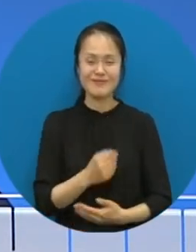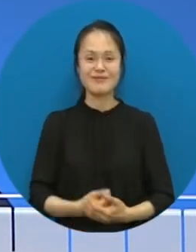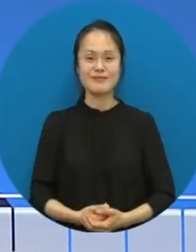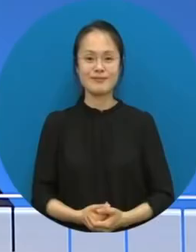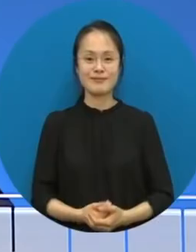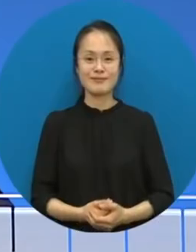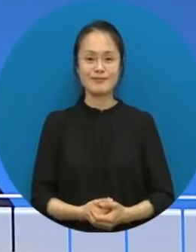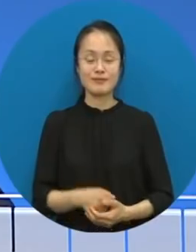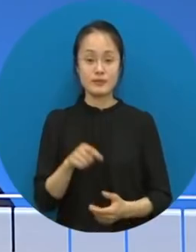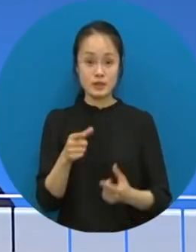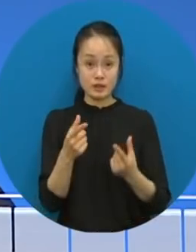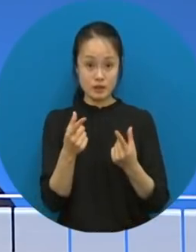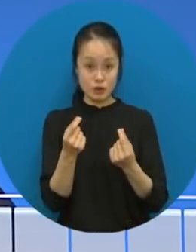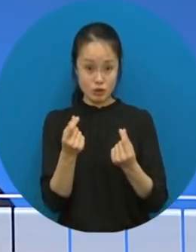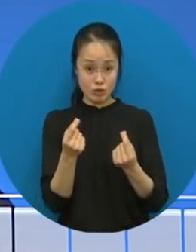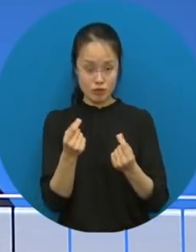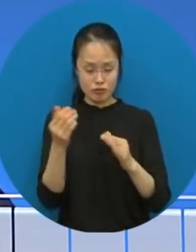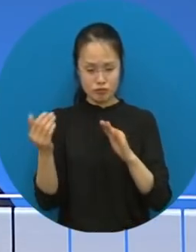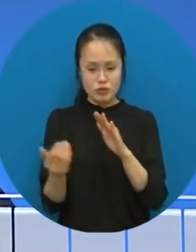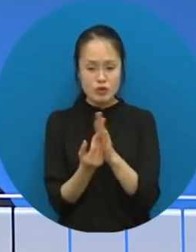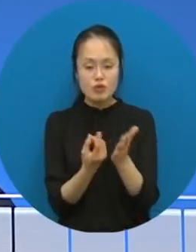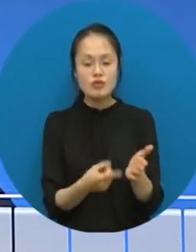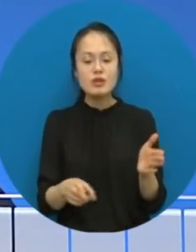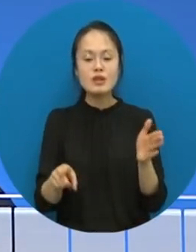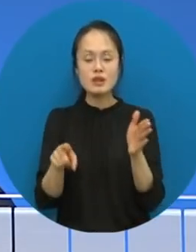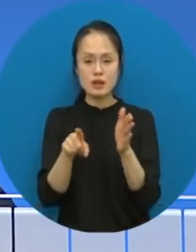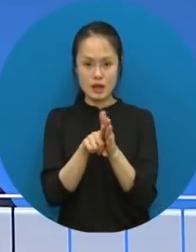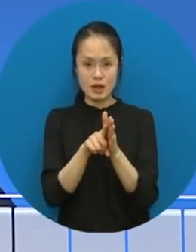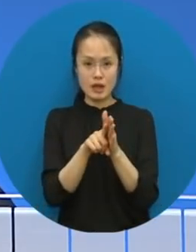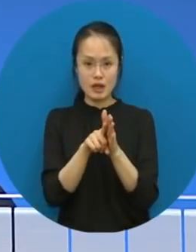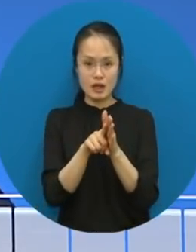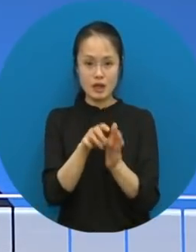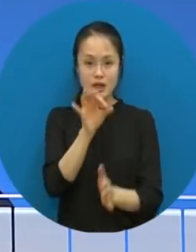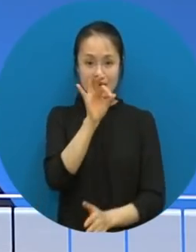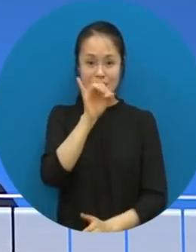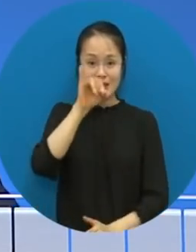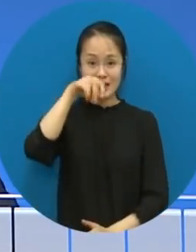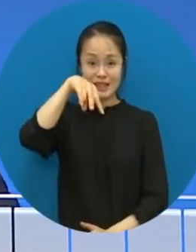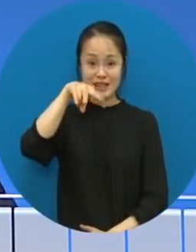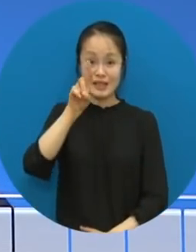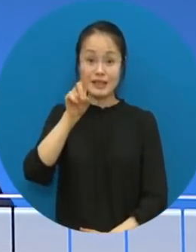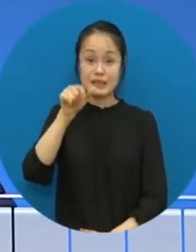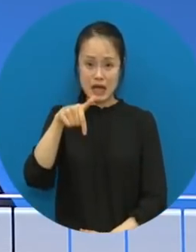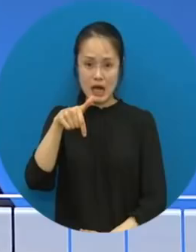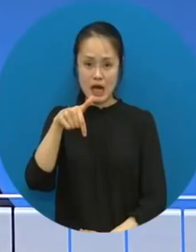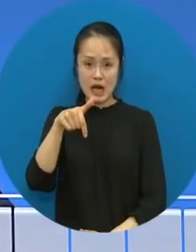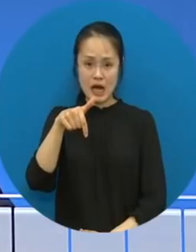그러기 위해서는 이삭, 사람마다 이삭이 다 다를 수 있습니다.